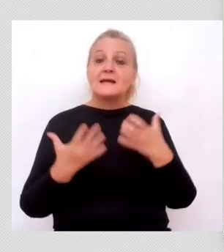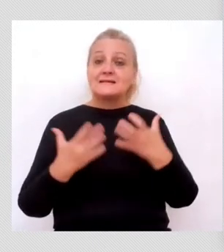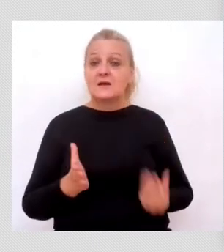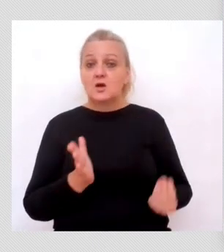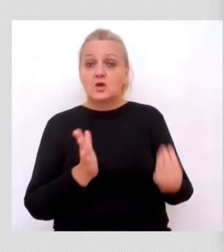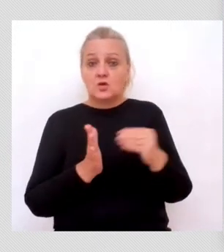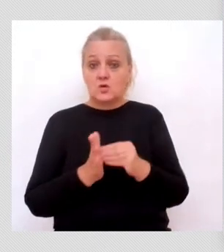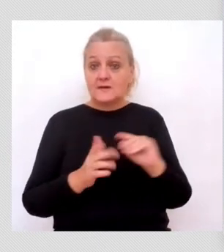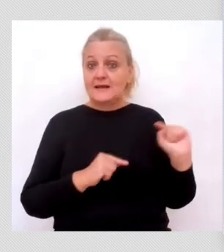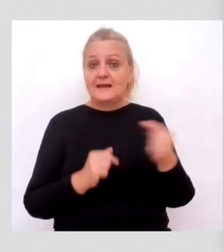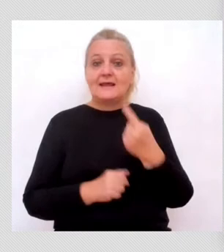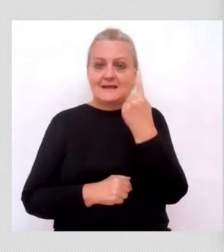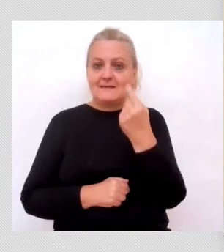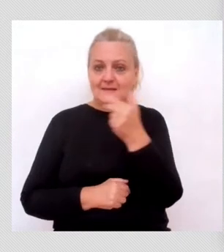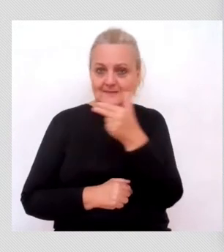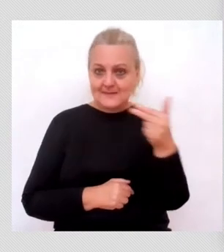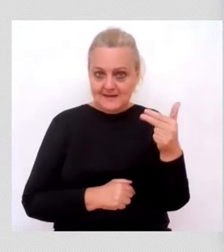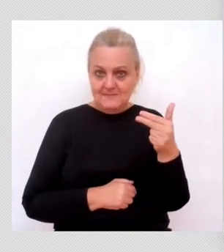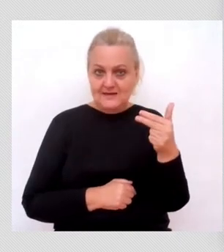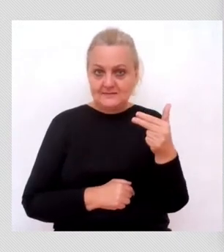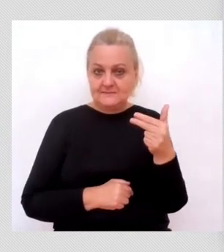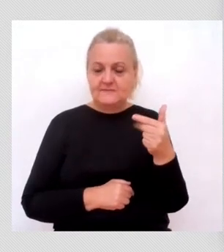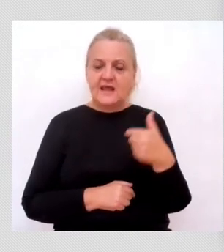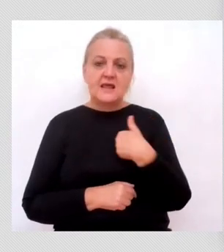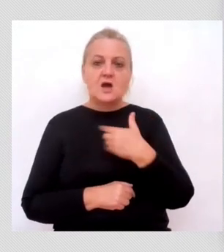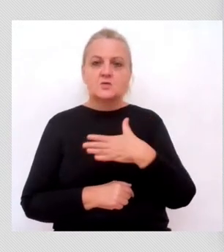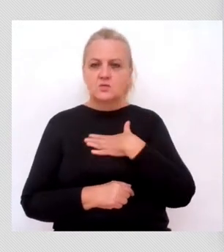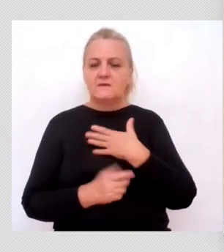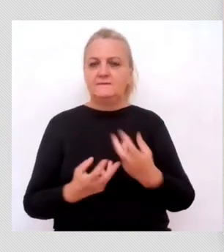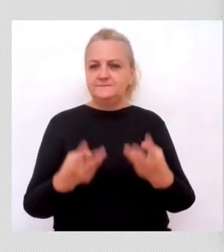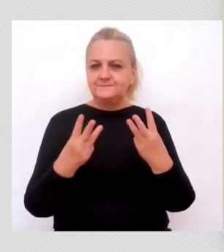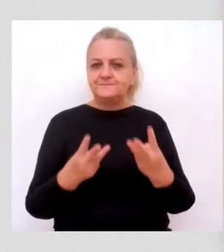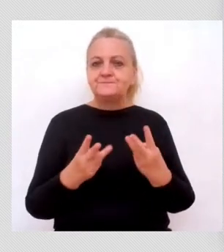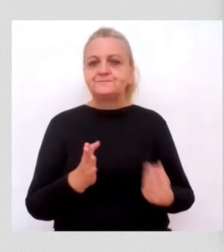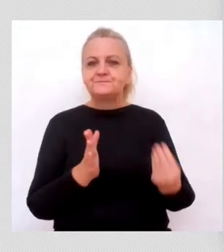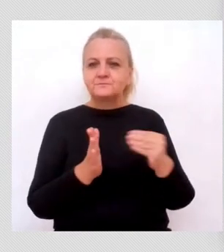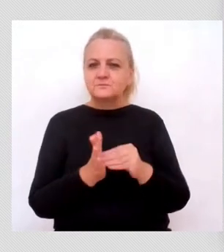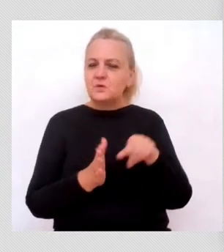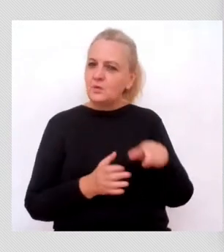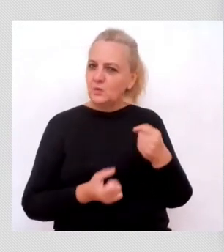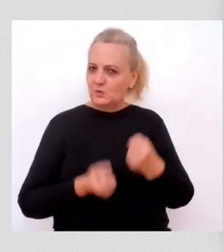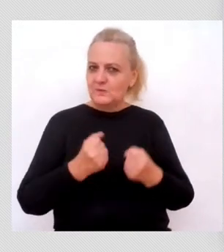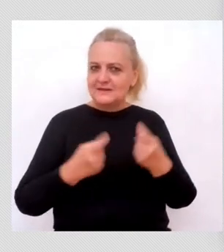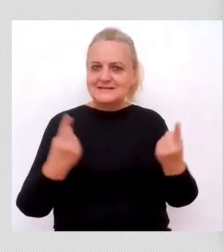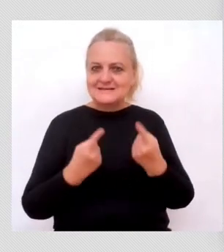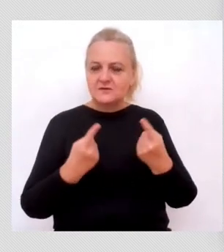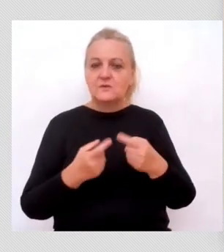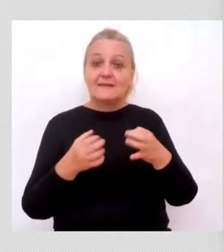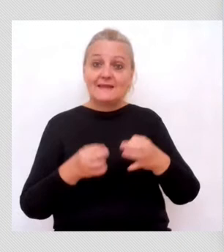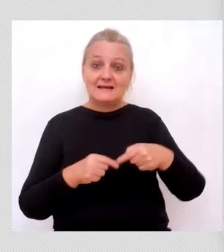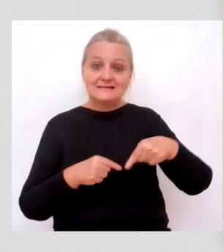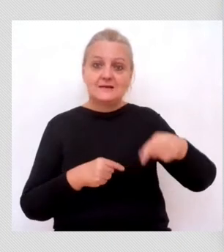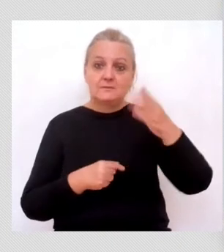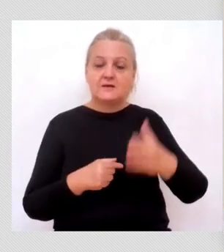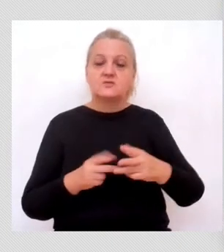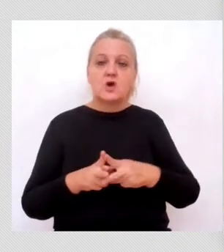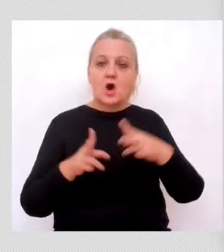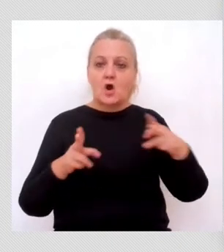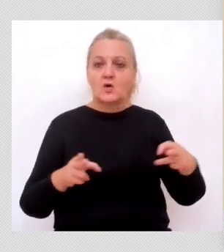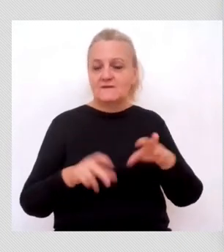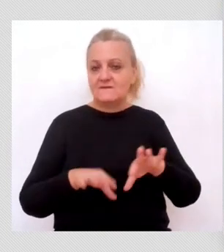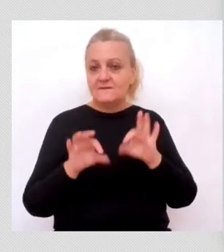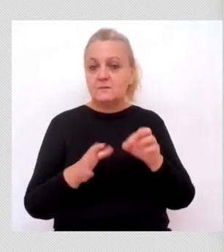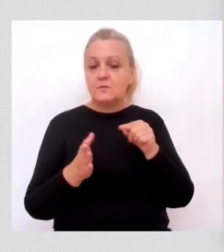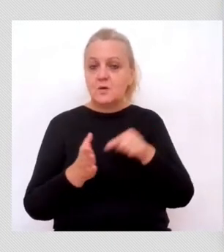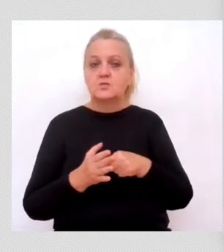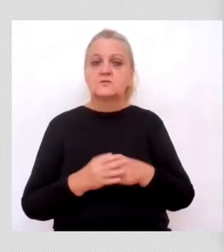dodać jeden wątek, który wydaje mi się ważny i on dodatkowo komplikuje sytuację, z którą będziemy mieli do czynienia w tym cyklu wyborczym, a